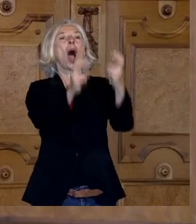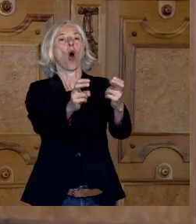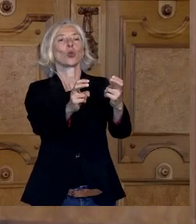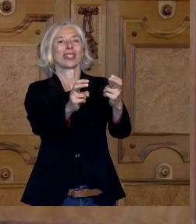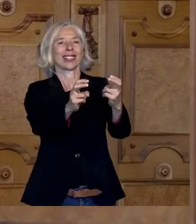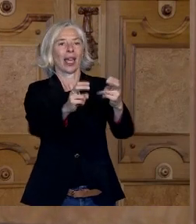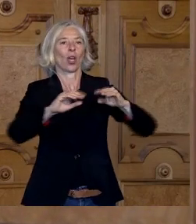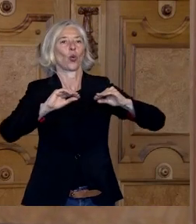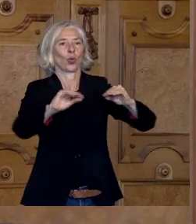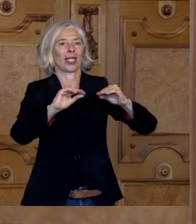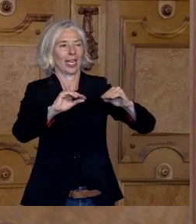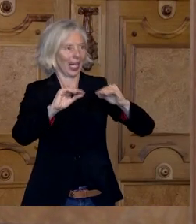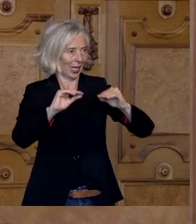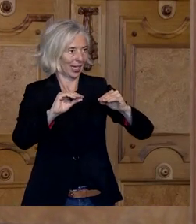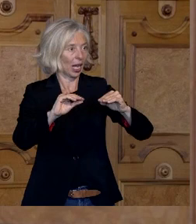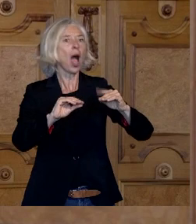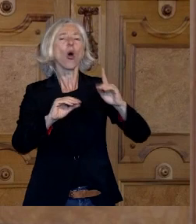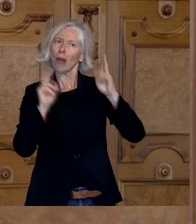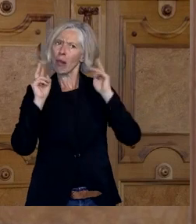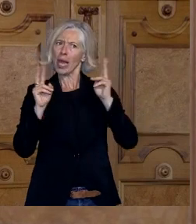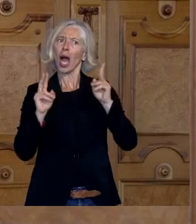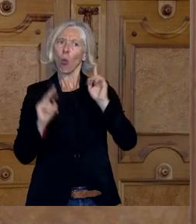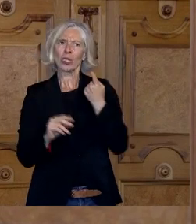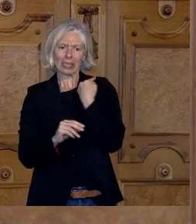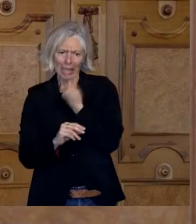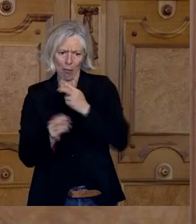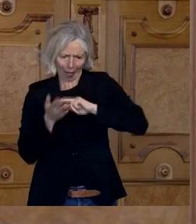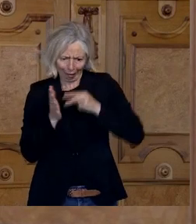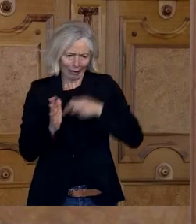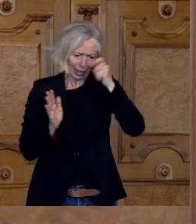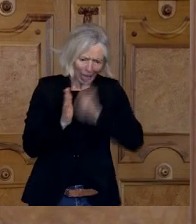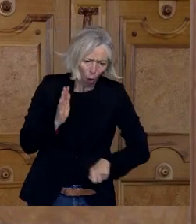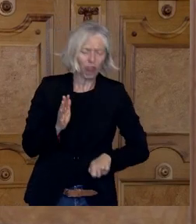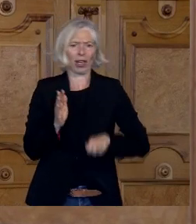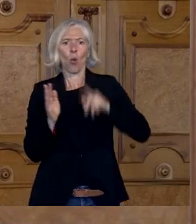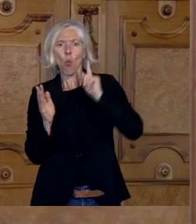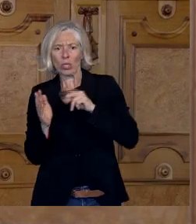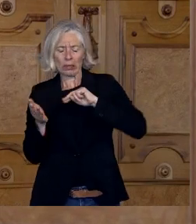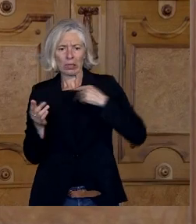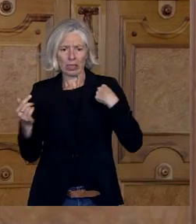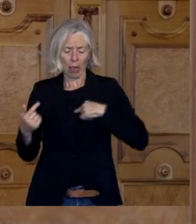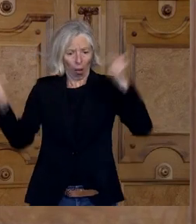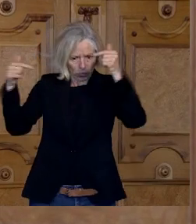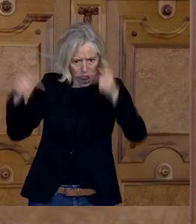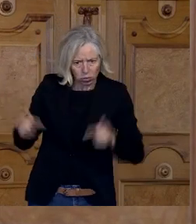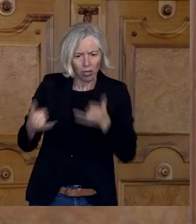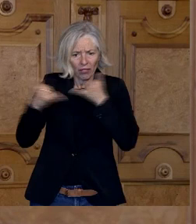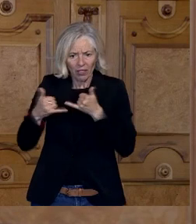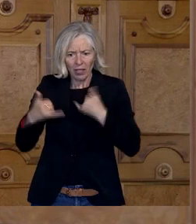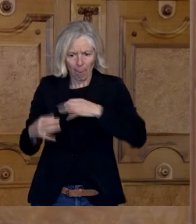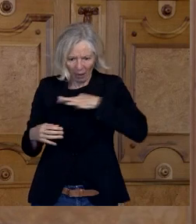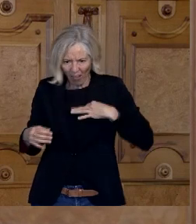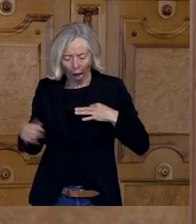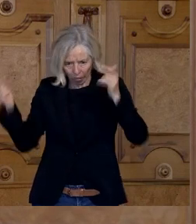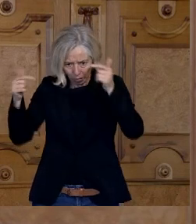Lehrer aber selbst anschaffen und bezahlen. Denkt die Stadt daran, Lehrer technisch besser auszustatten? Also wir